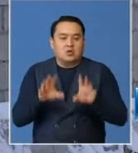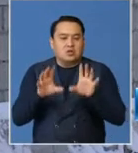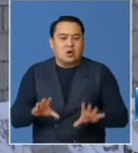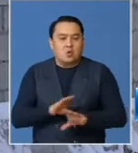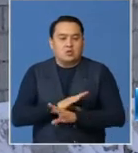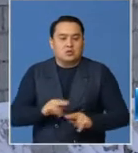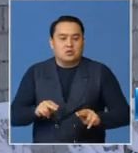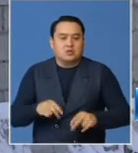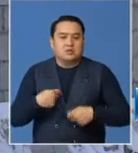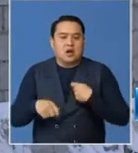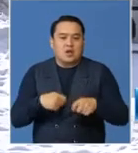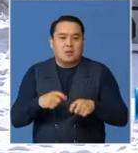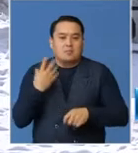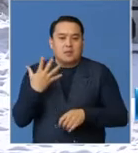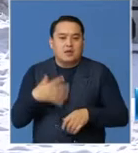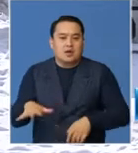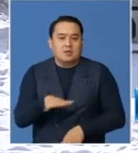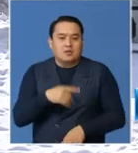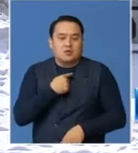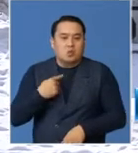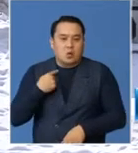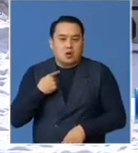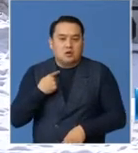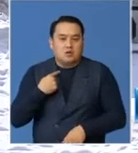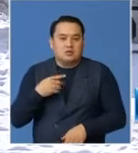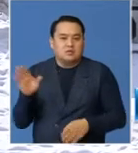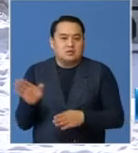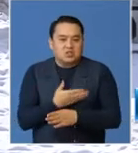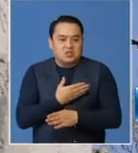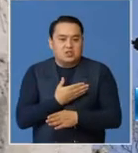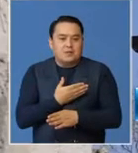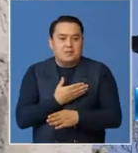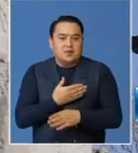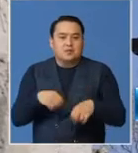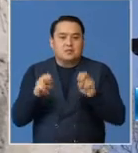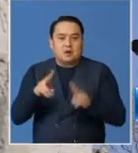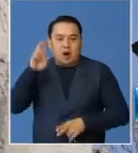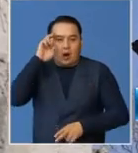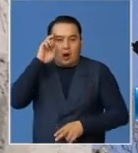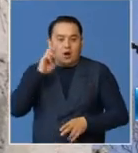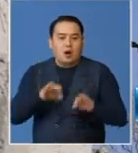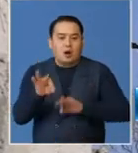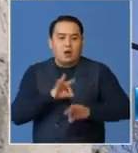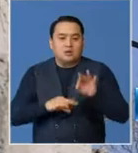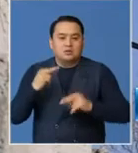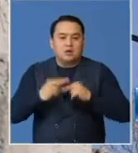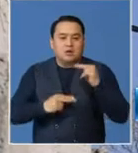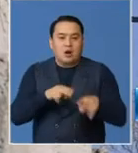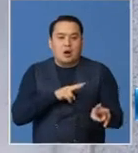незаконных строительств. 5 объектов на территории областного центра уже снесены. Специалисты